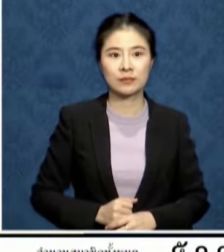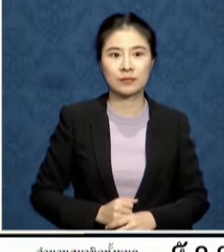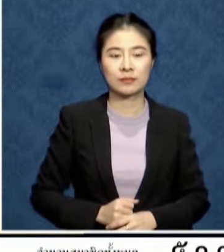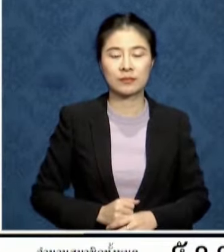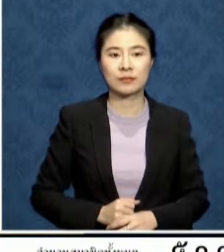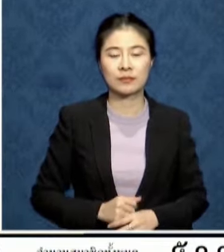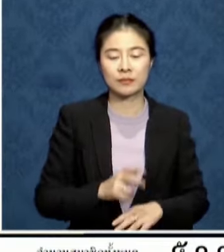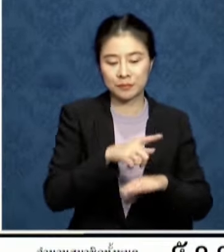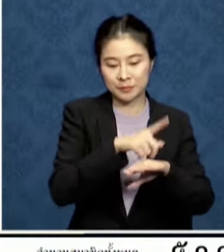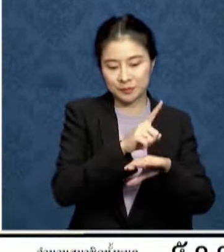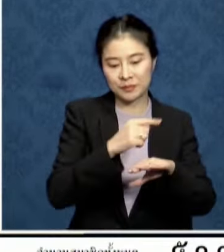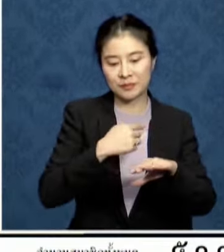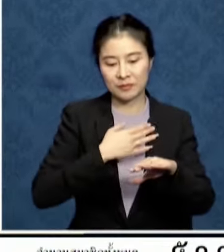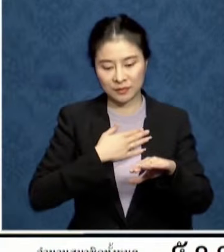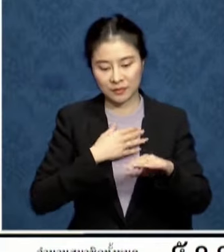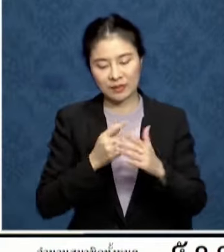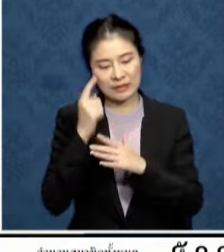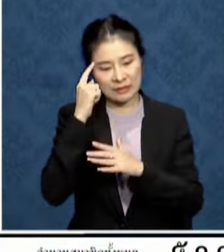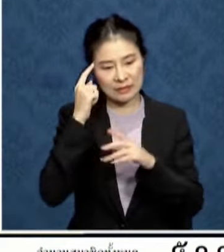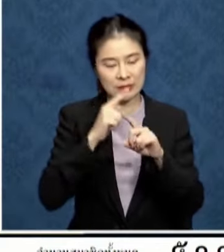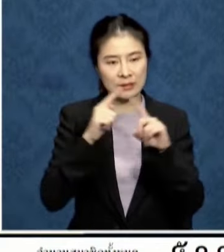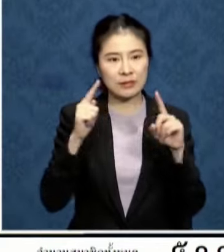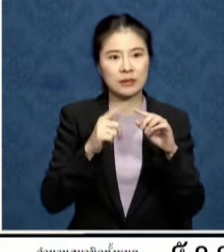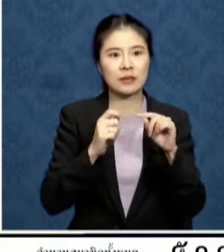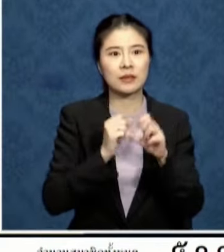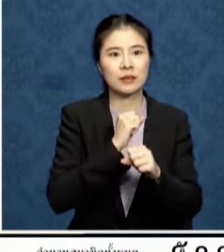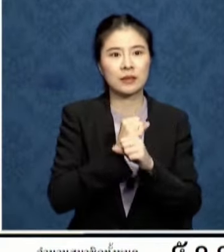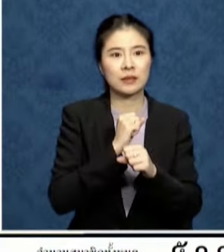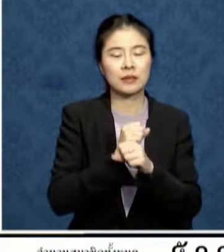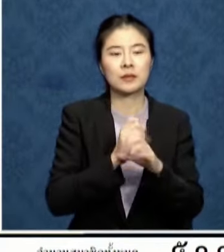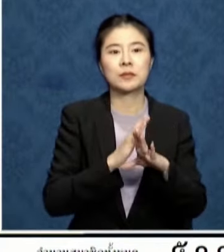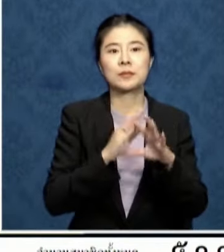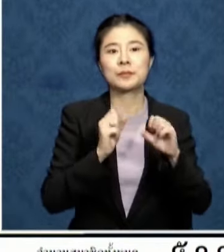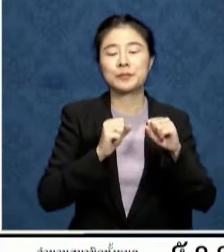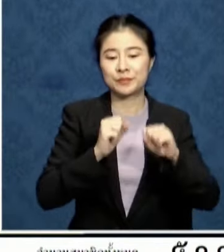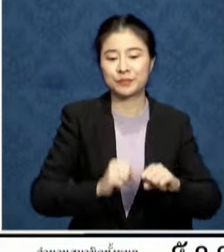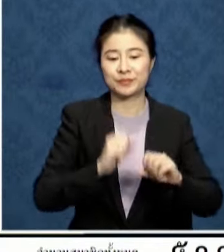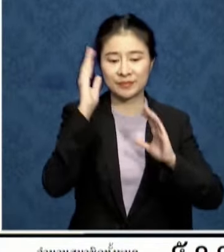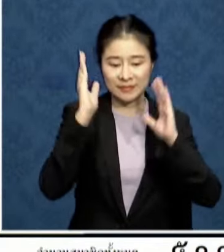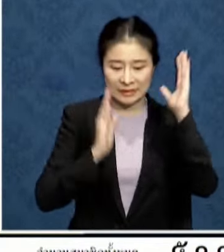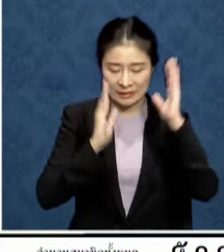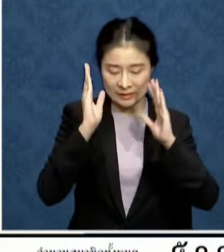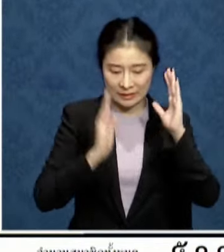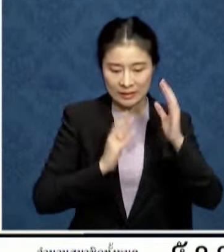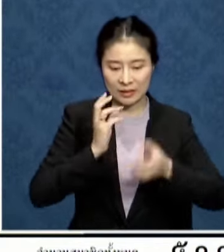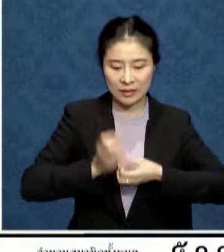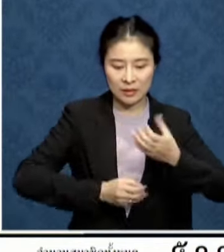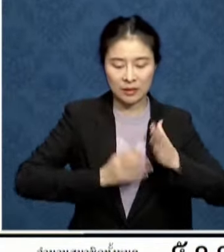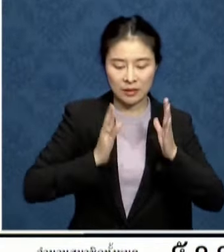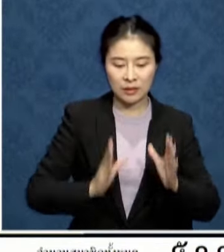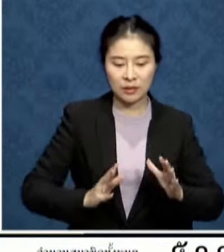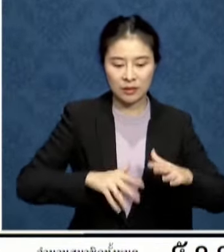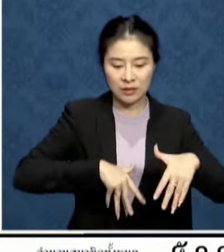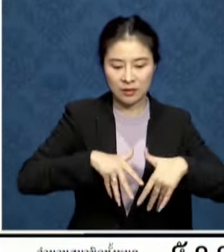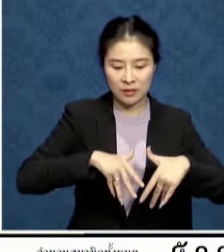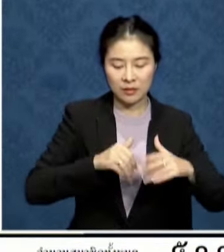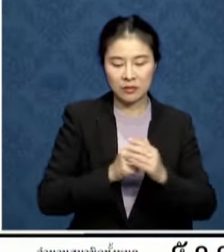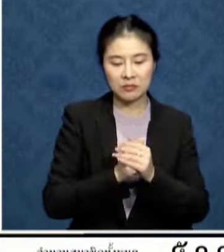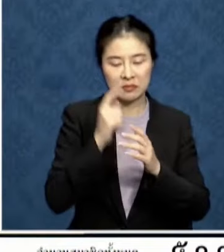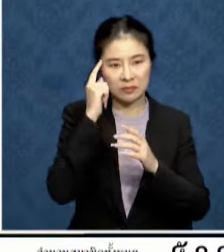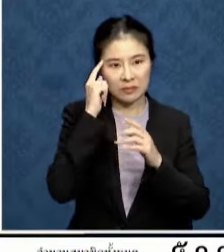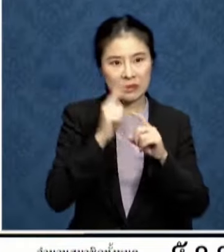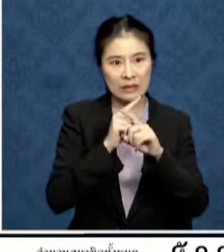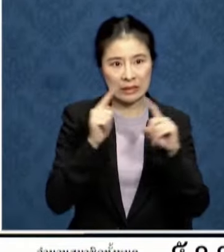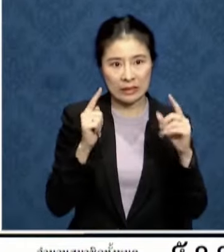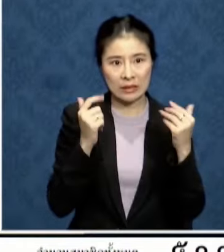นต่างกันอยู่เรื่องของจำนวนประชามติขั้นต่ำที่ต้องทำตามกฎหมายแม้เราอาจจะยังเห็นต่างกับรัฐบาลเรื่องการออกแบบคำถามประชามติครั้งแรก